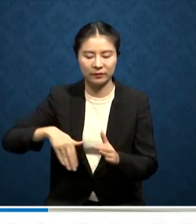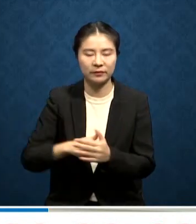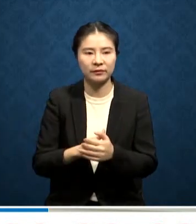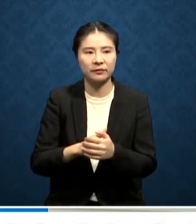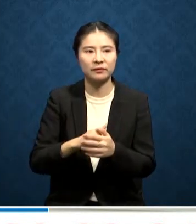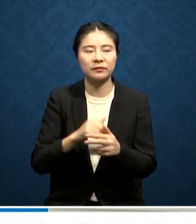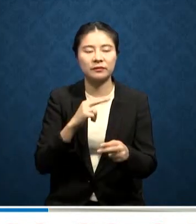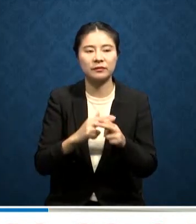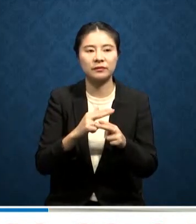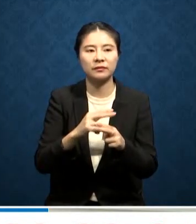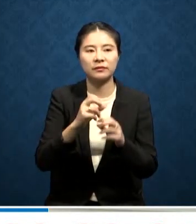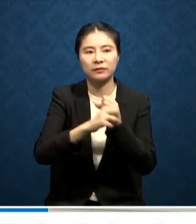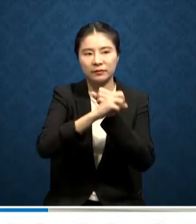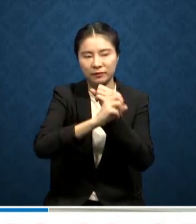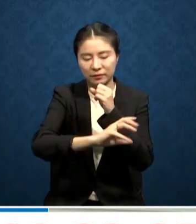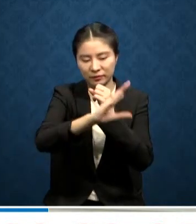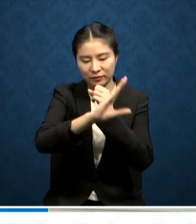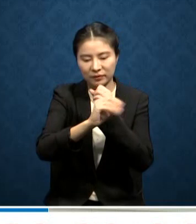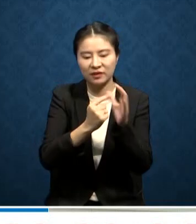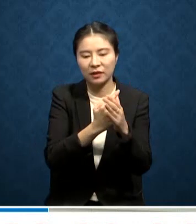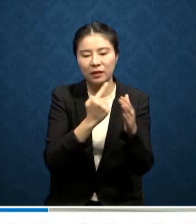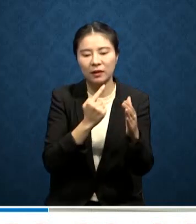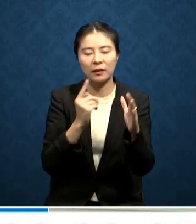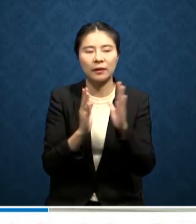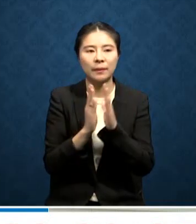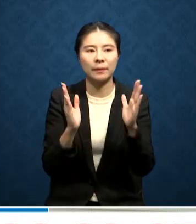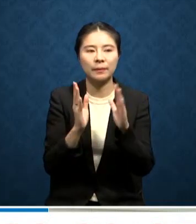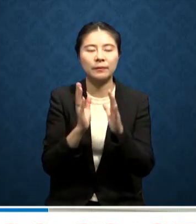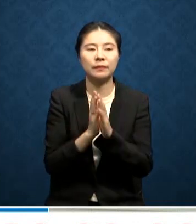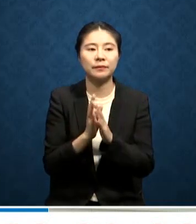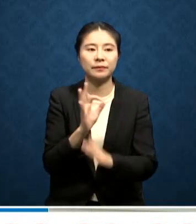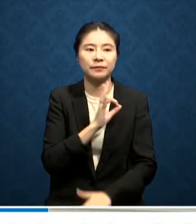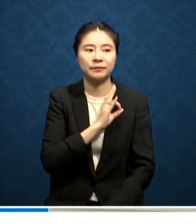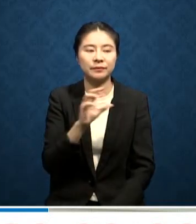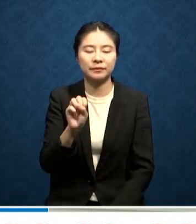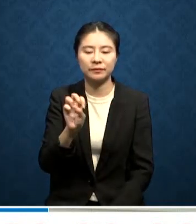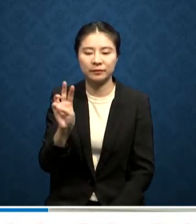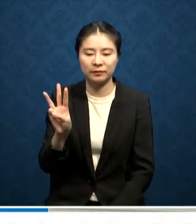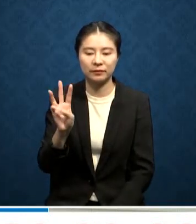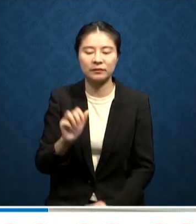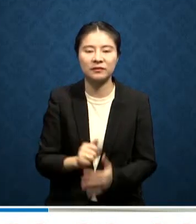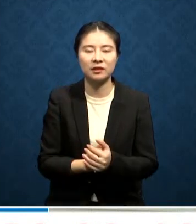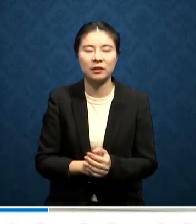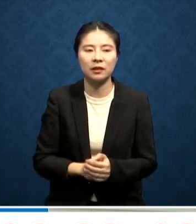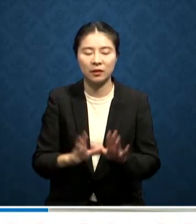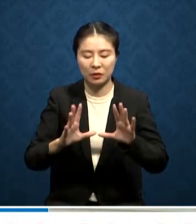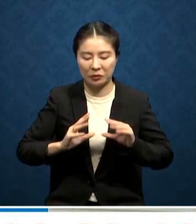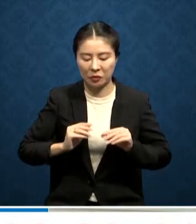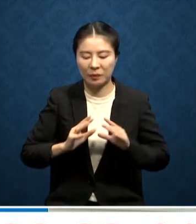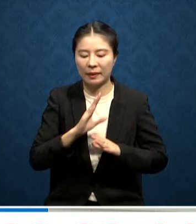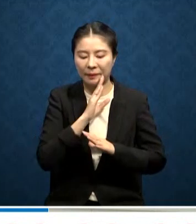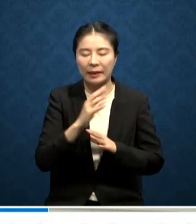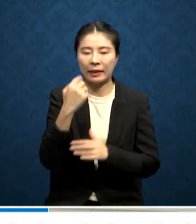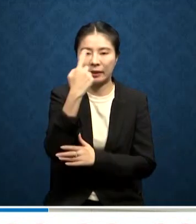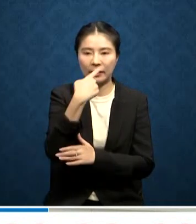กลับในภายหลังในนามของก.พ.และสำนักงานก.พ.ผมขอขอบคุณท่านวุฒิสมาชิกที่ให้โอกาส